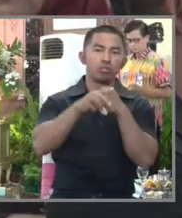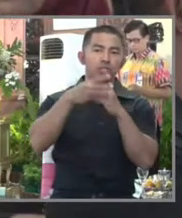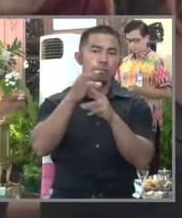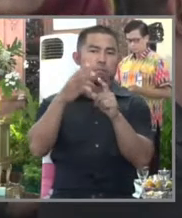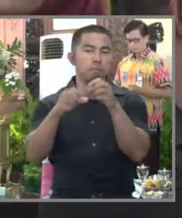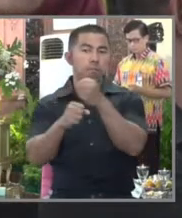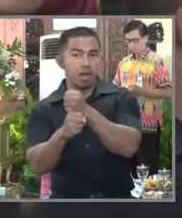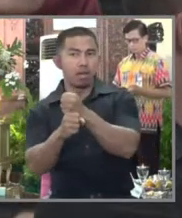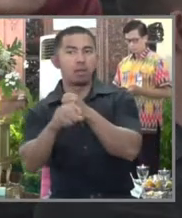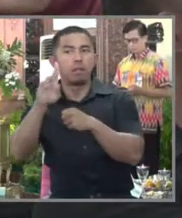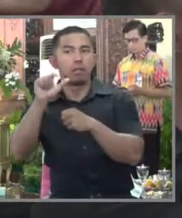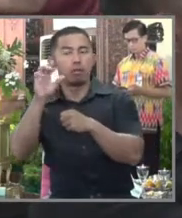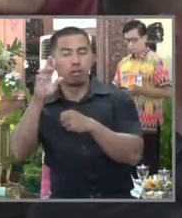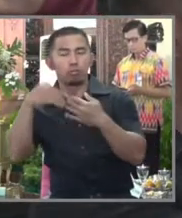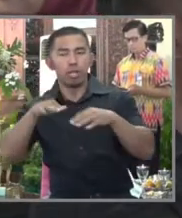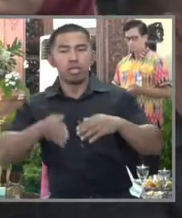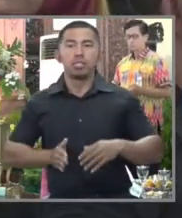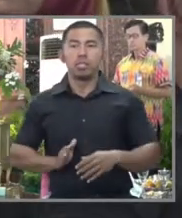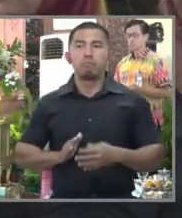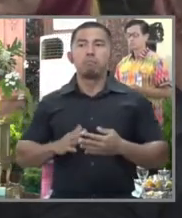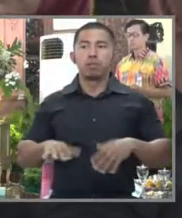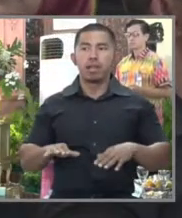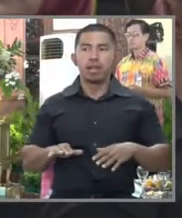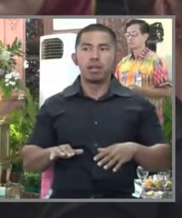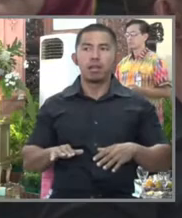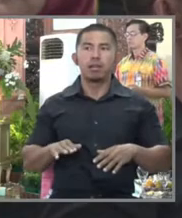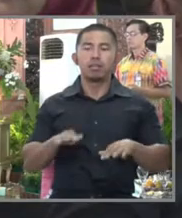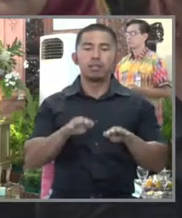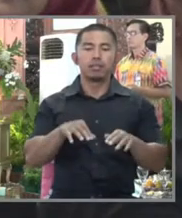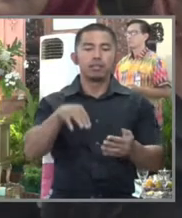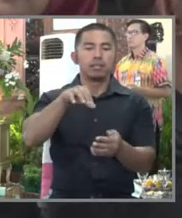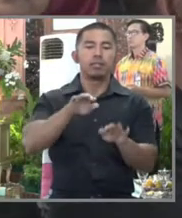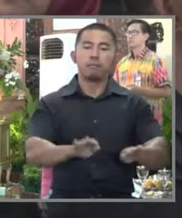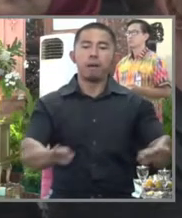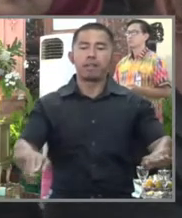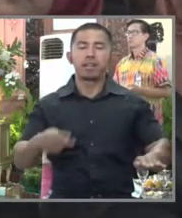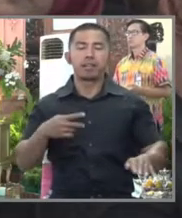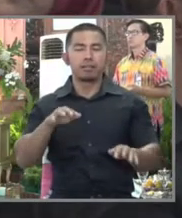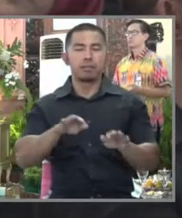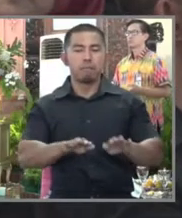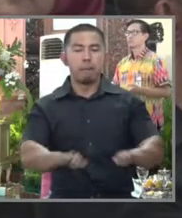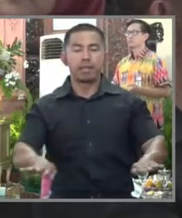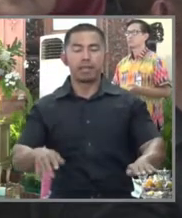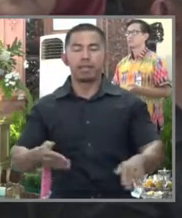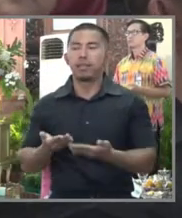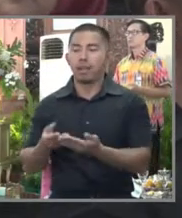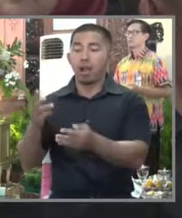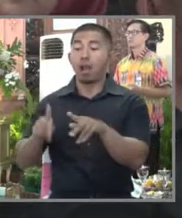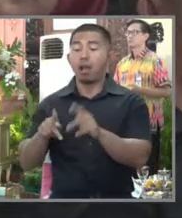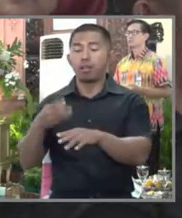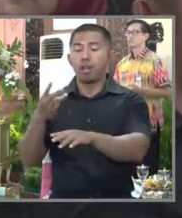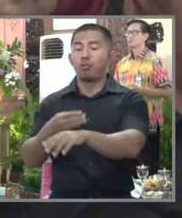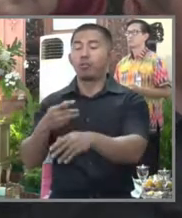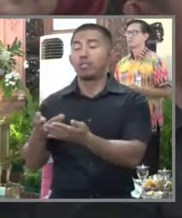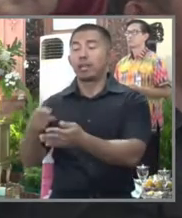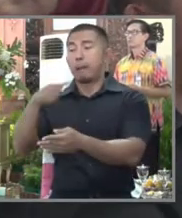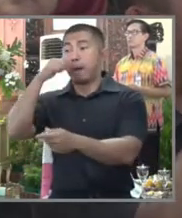Blora sudah menyiapkan stand untuk pameran. Kalau berkenan ada waktu, Bapak Gubernur beserta